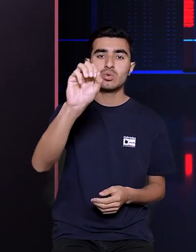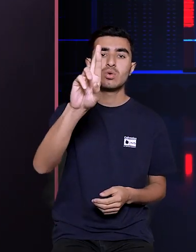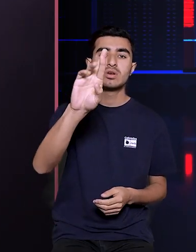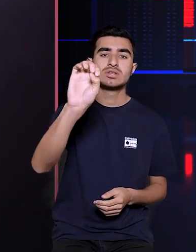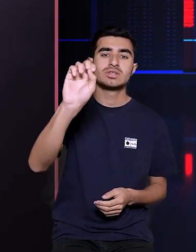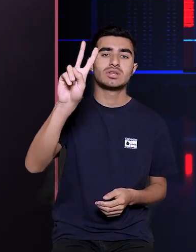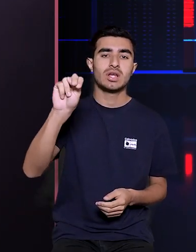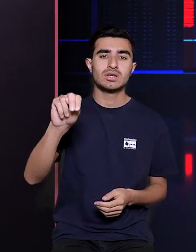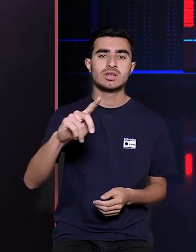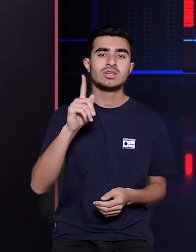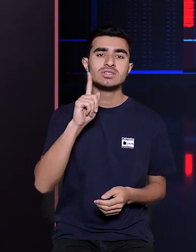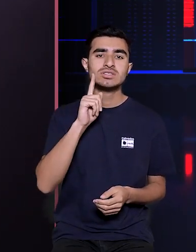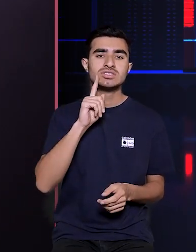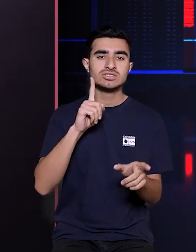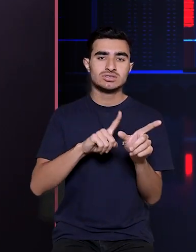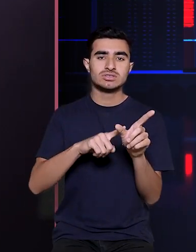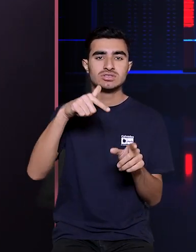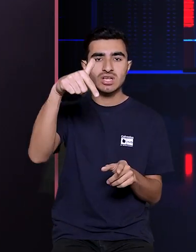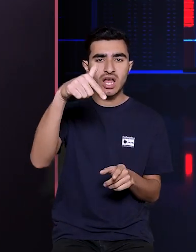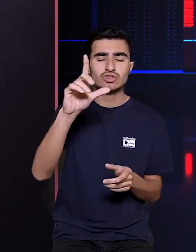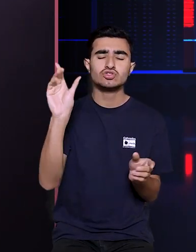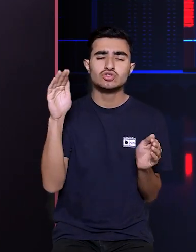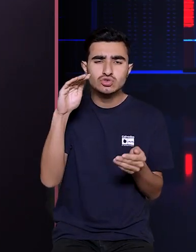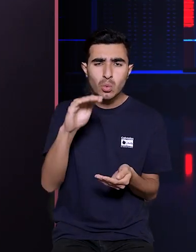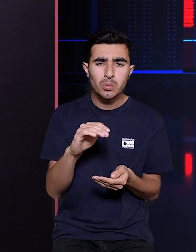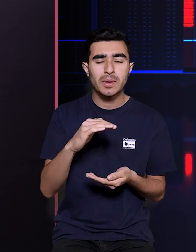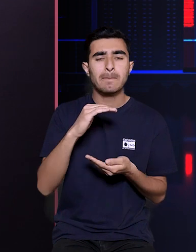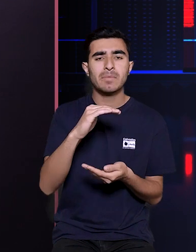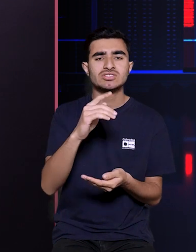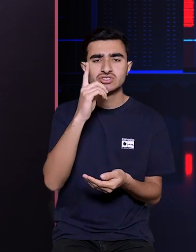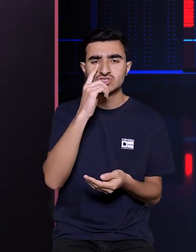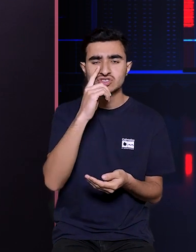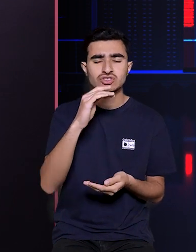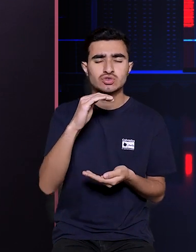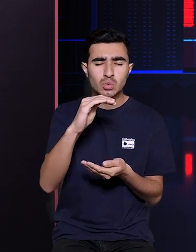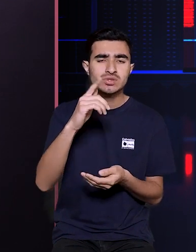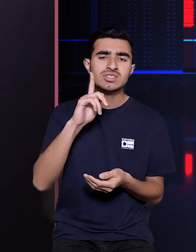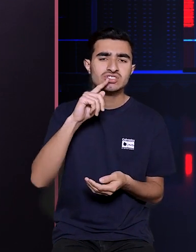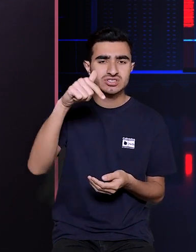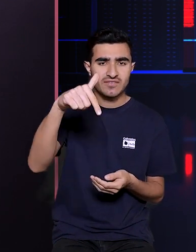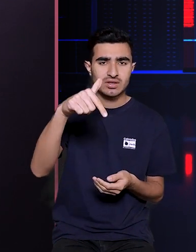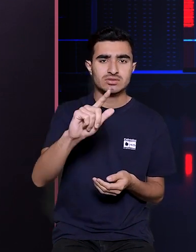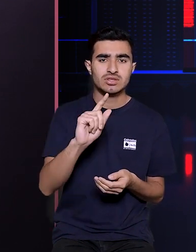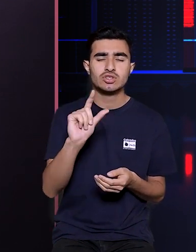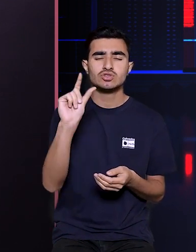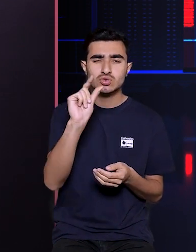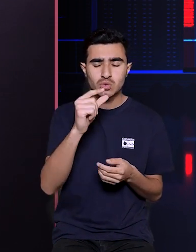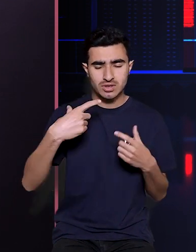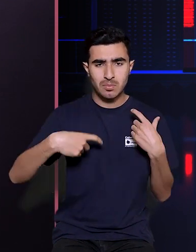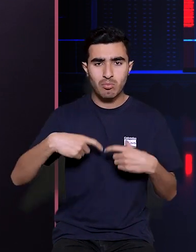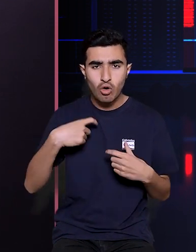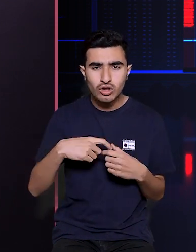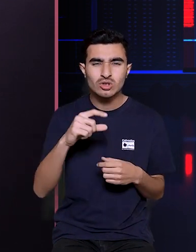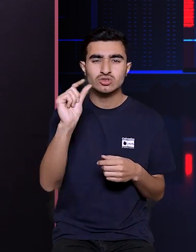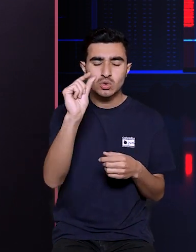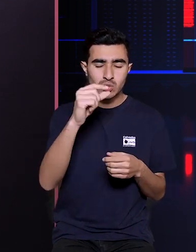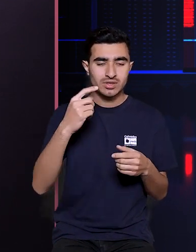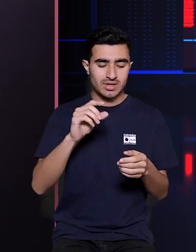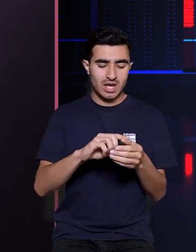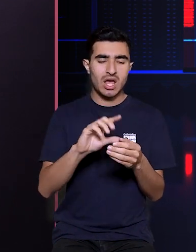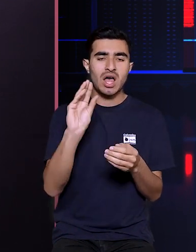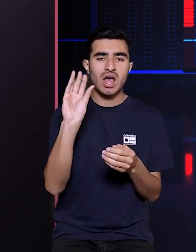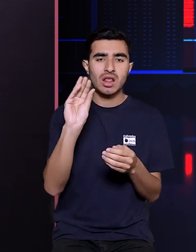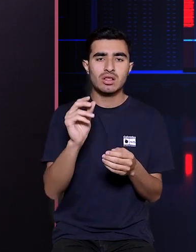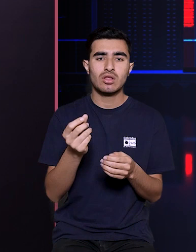7-8 साल की छोटी सी बच्ची, छोटी सी जिसामत की मालिक, छोटे छोटे हाथों की मालिक और छोटी सी एक पेंसिल